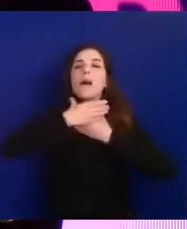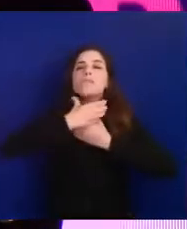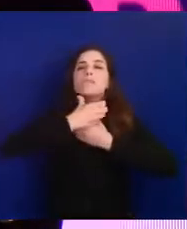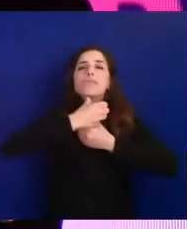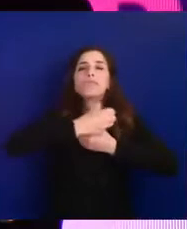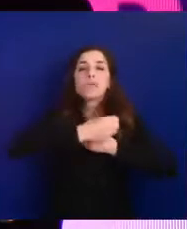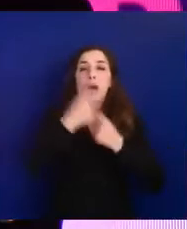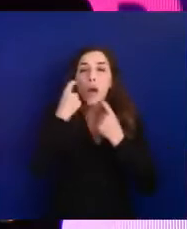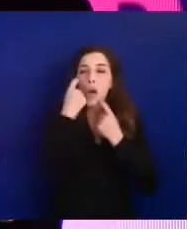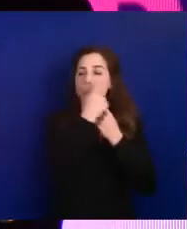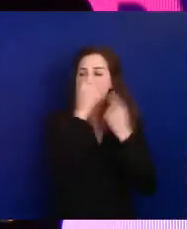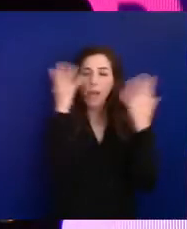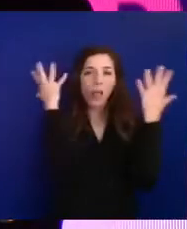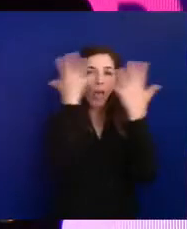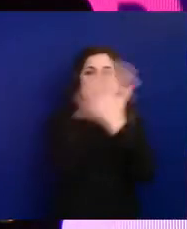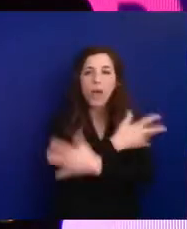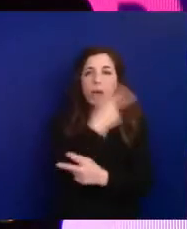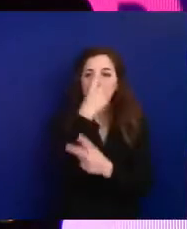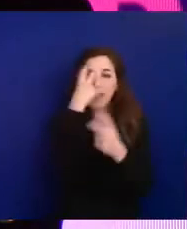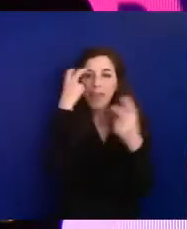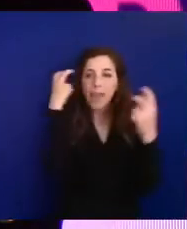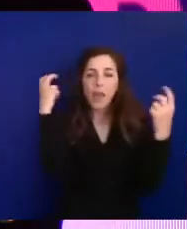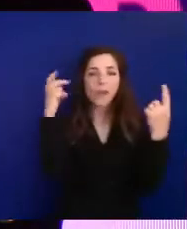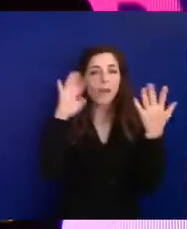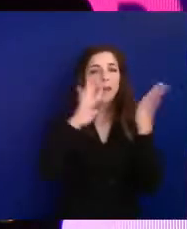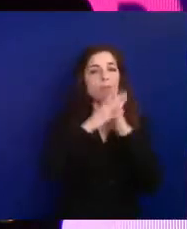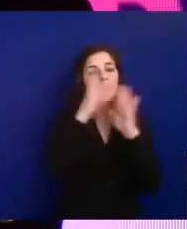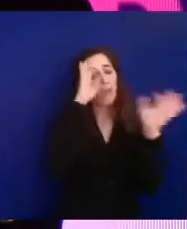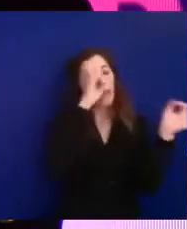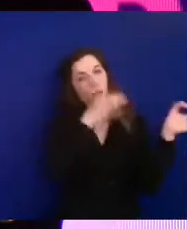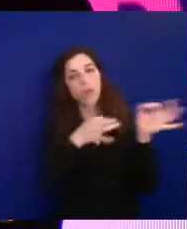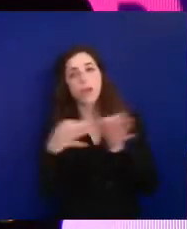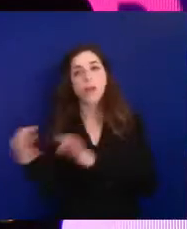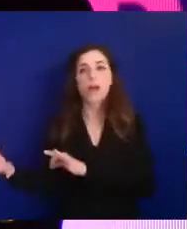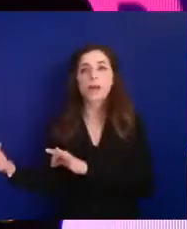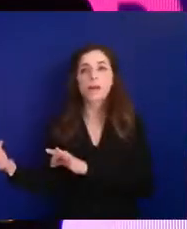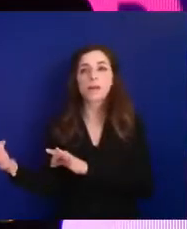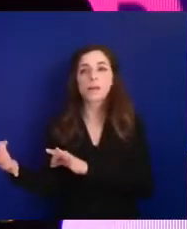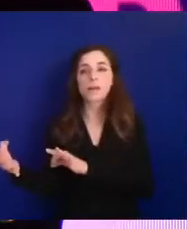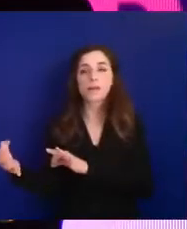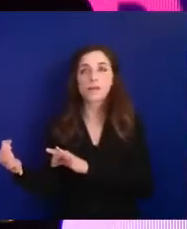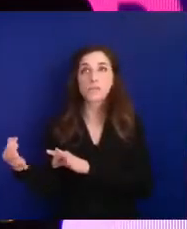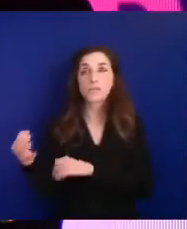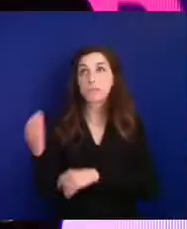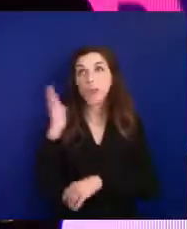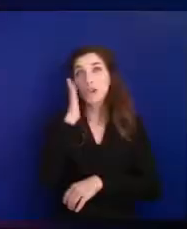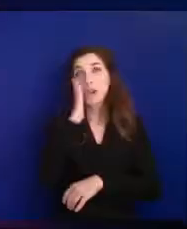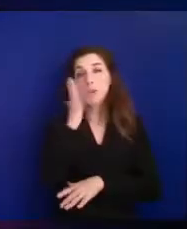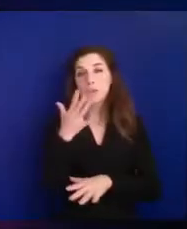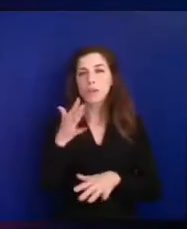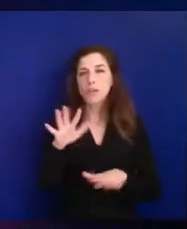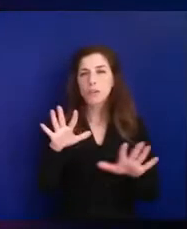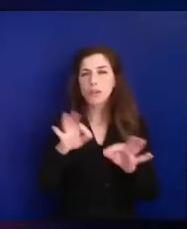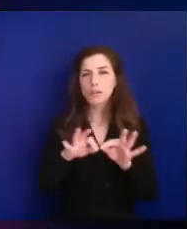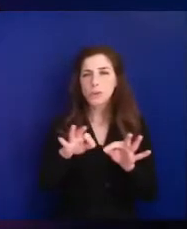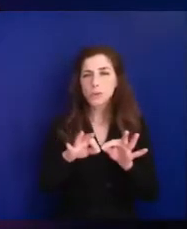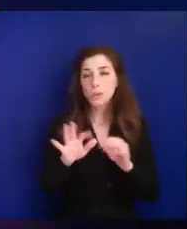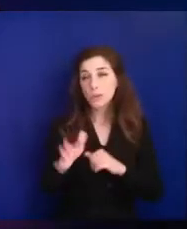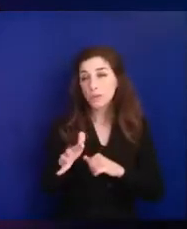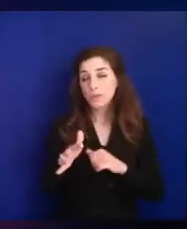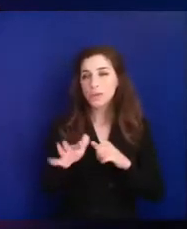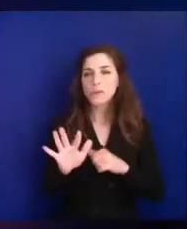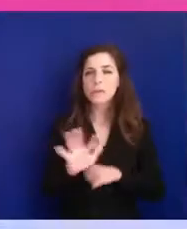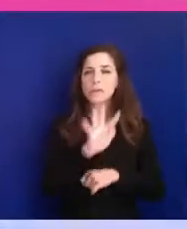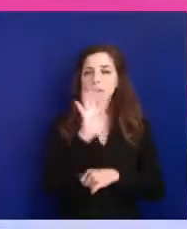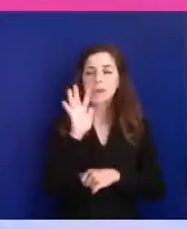nero svenni avrò dormito per circa 10 minuti mi sembrava di stare in pace